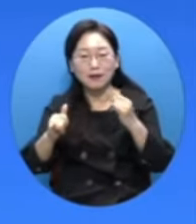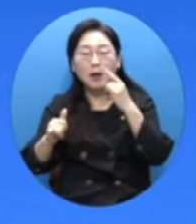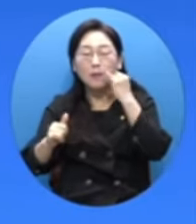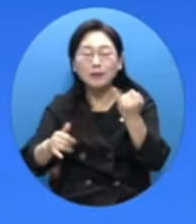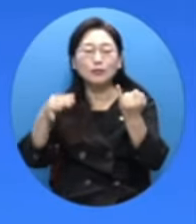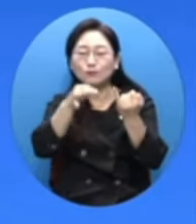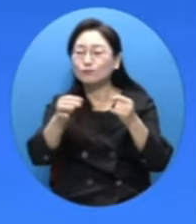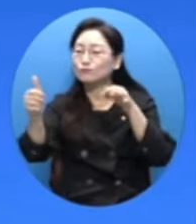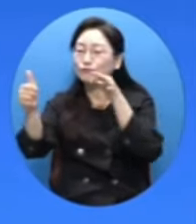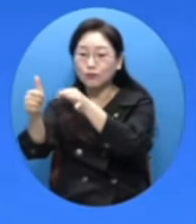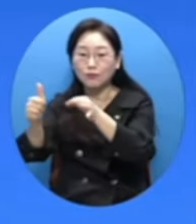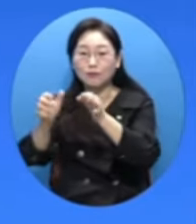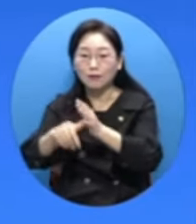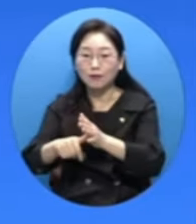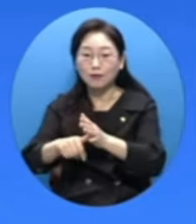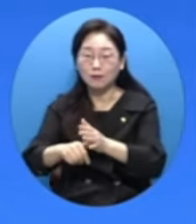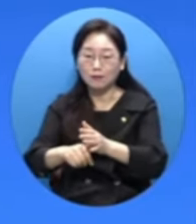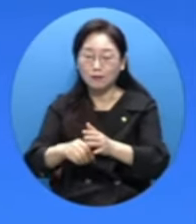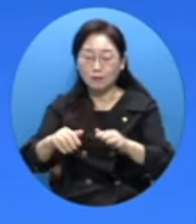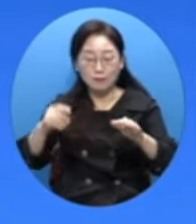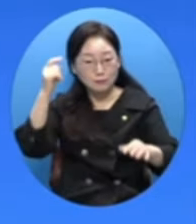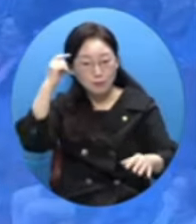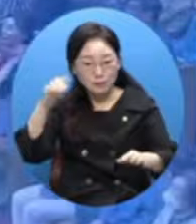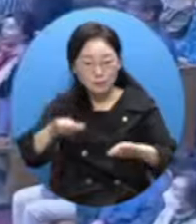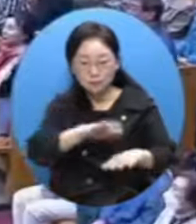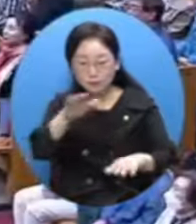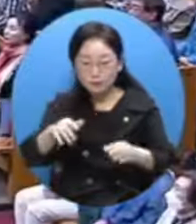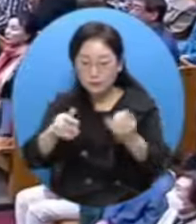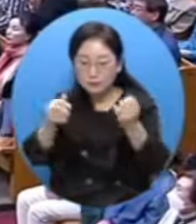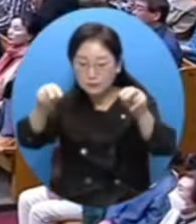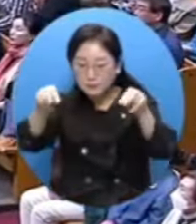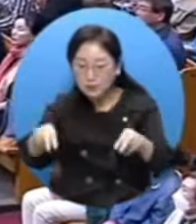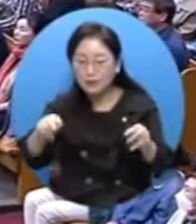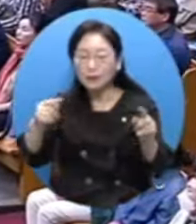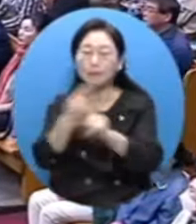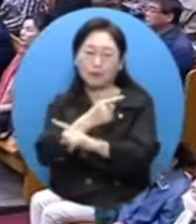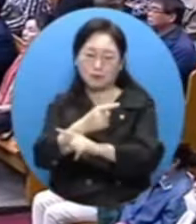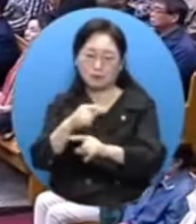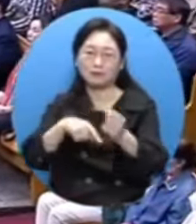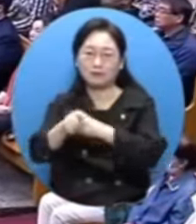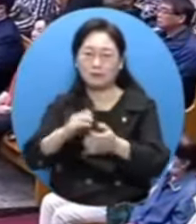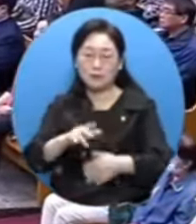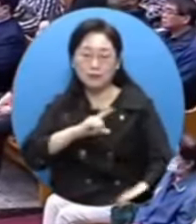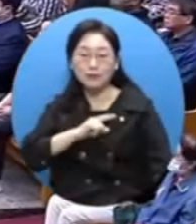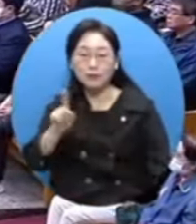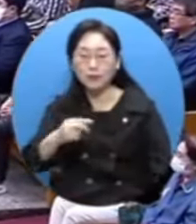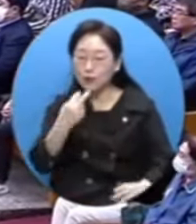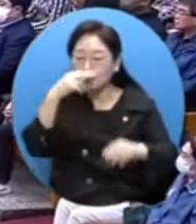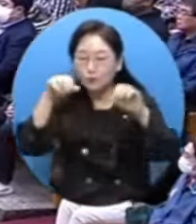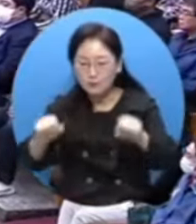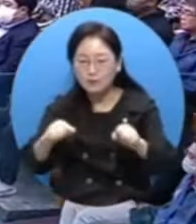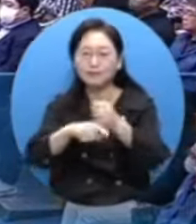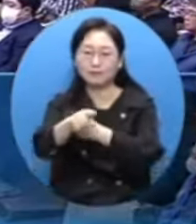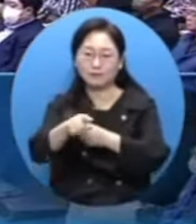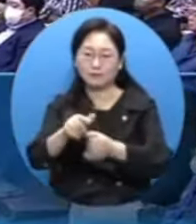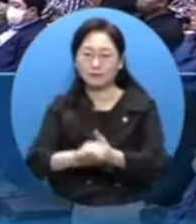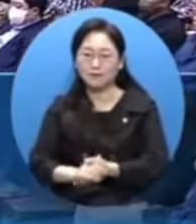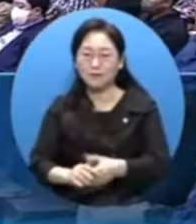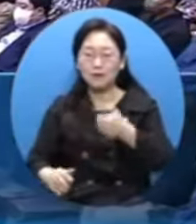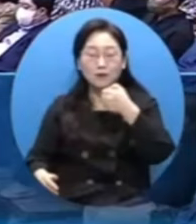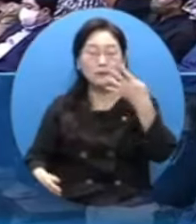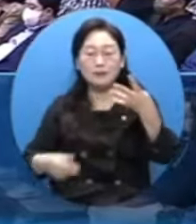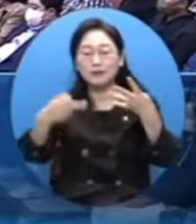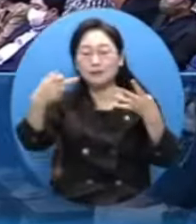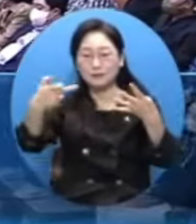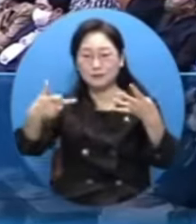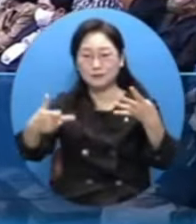이름을 부르는 그 순간 그들의 존재가 바뀌어진 것입니다. 이름은 그 사람의 존재를 의미합니다. 로마서 4장 10절에 기록되어